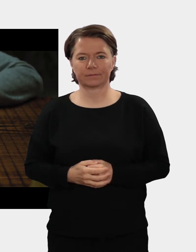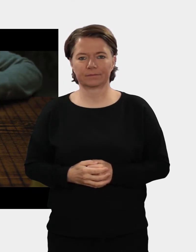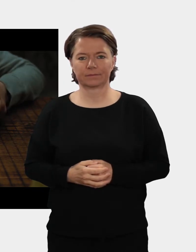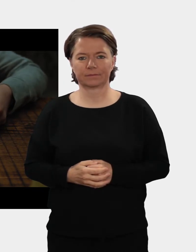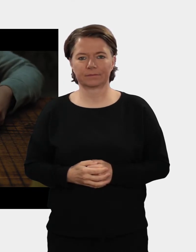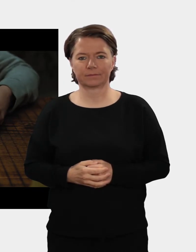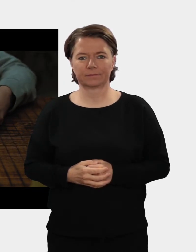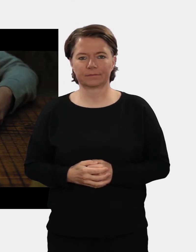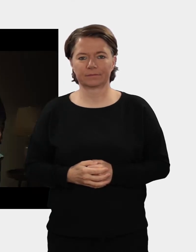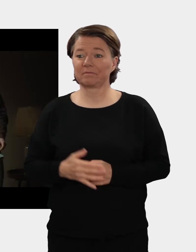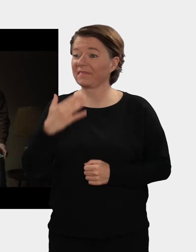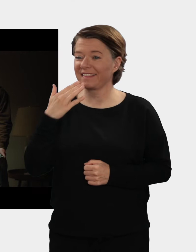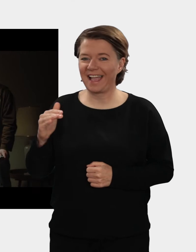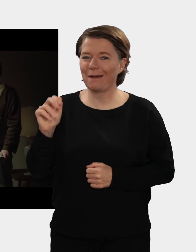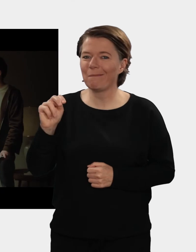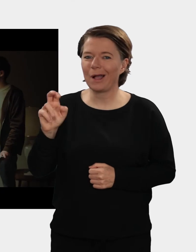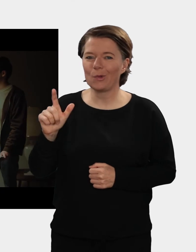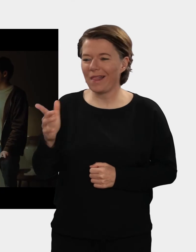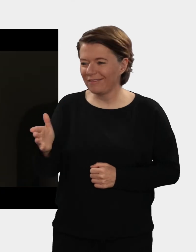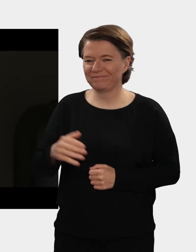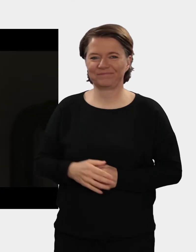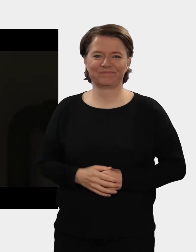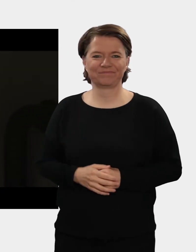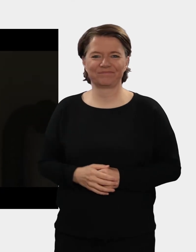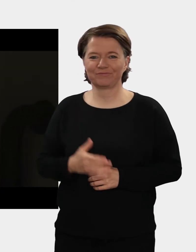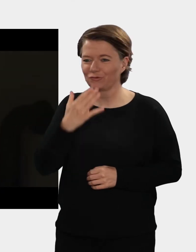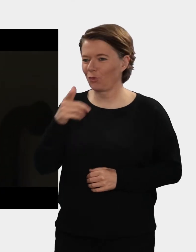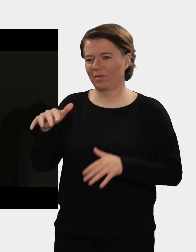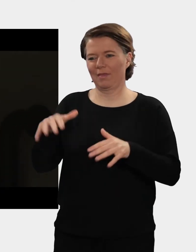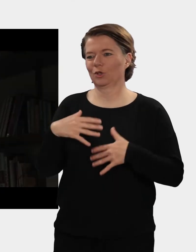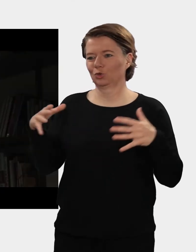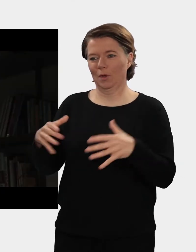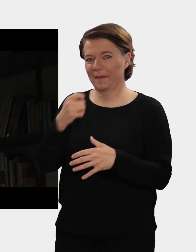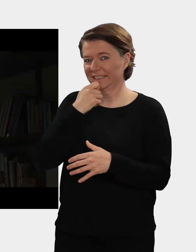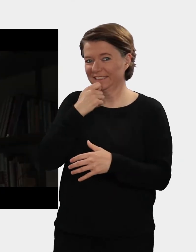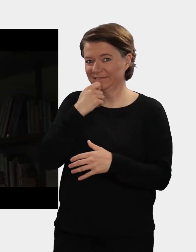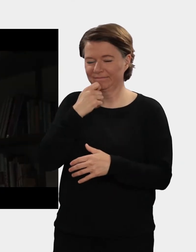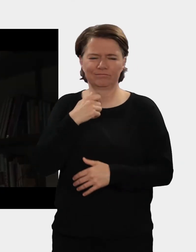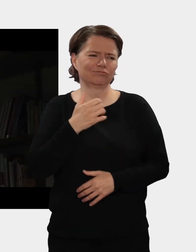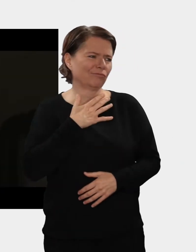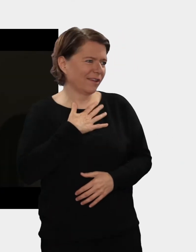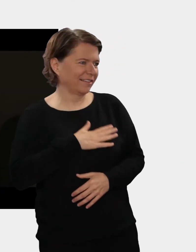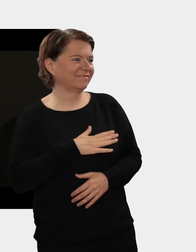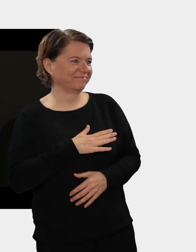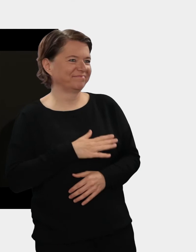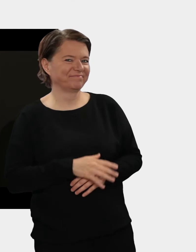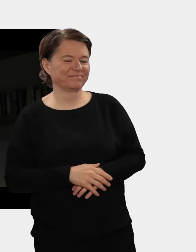UNTERTITELUNG Danke Manuel. Schön, dass du noch zum Essen bleibst. Ja, sehr gerne.